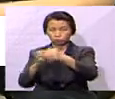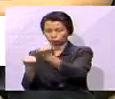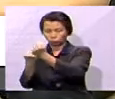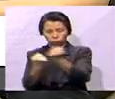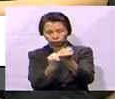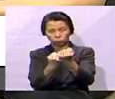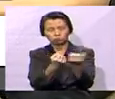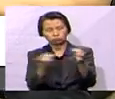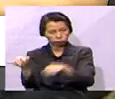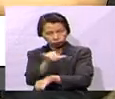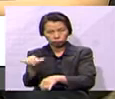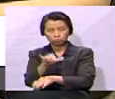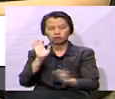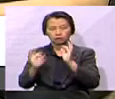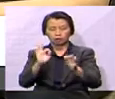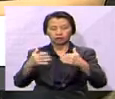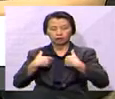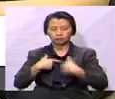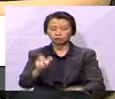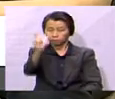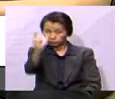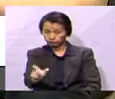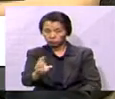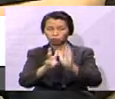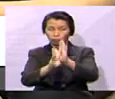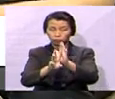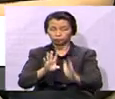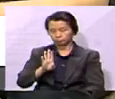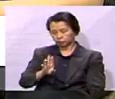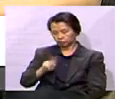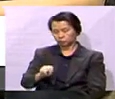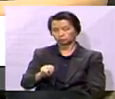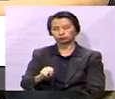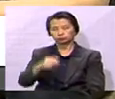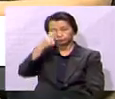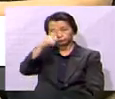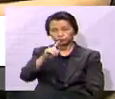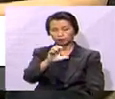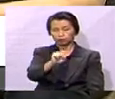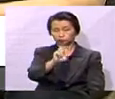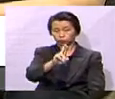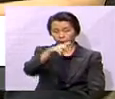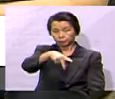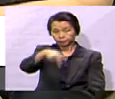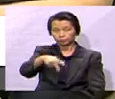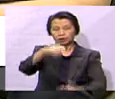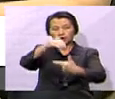sokong-menyokong. Jika ada calon yang mewakili BN untuk SUPP